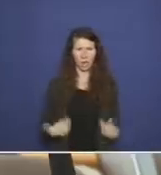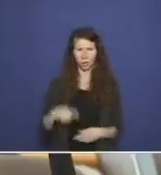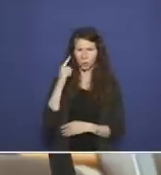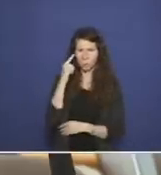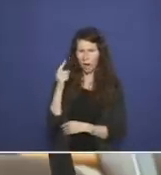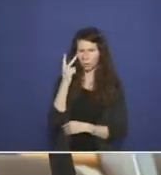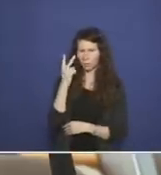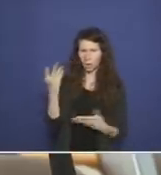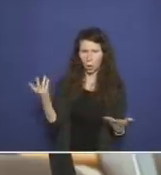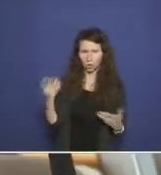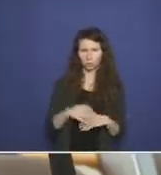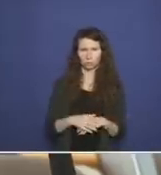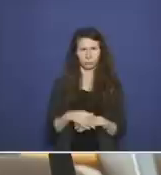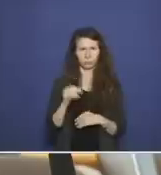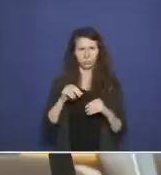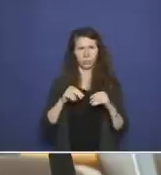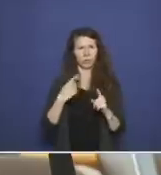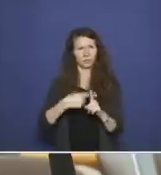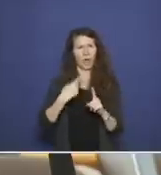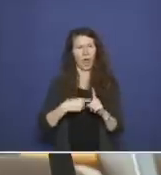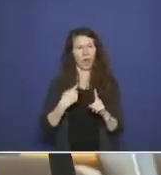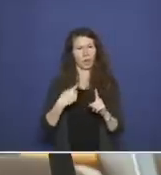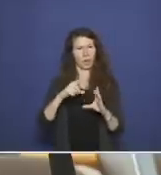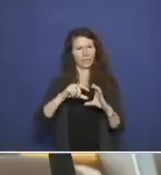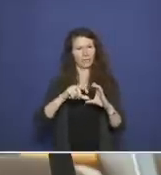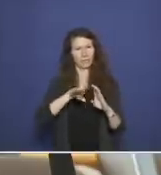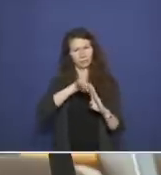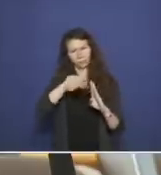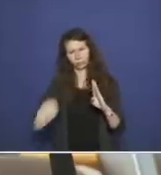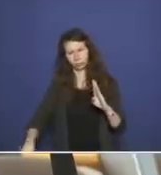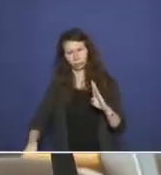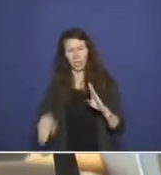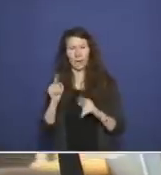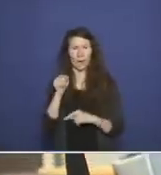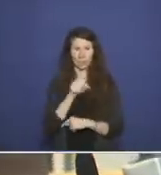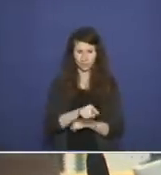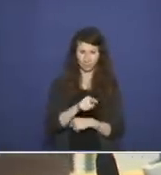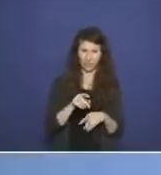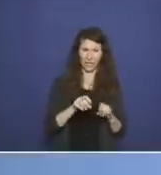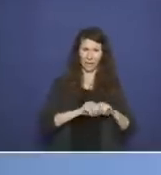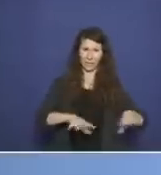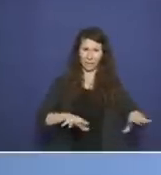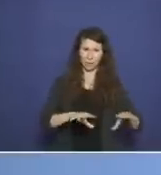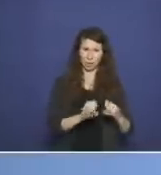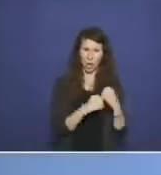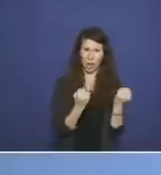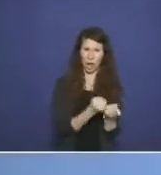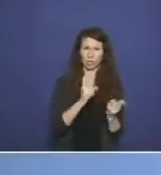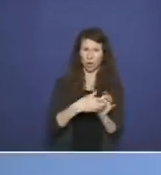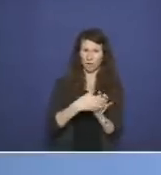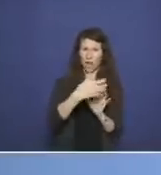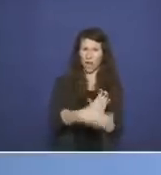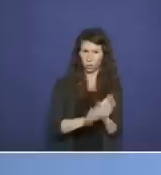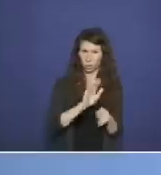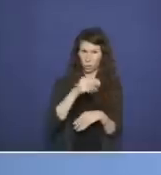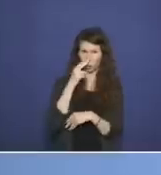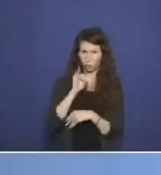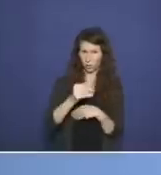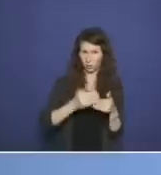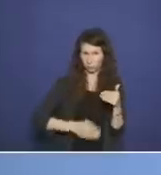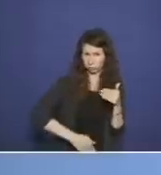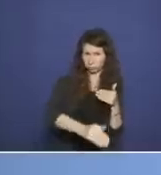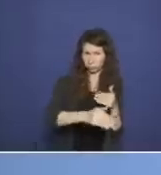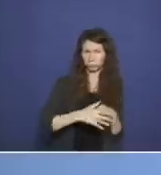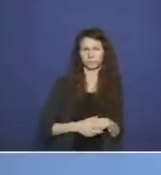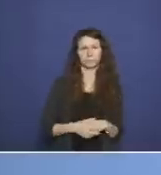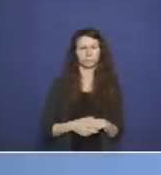trotz dieser stark sinkenden Zahlen verlängert werden über Ende Juni hinaus oder nicht? Wir haben darüber